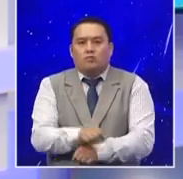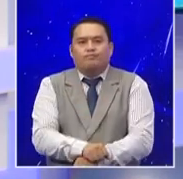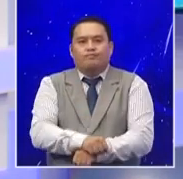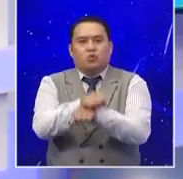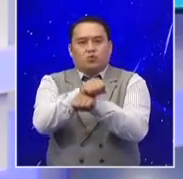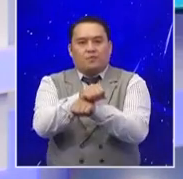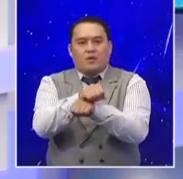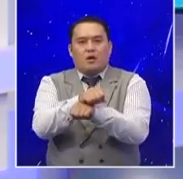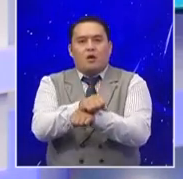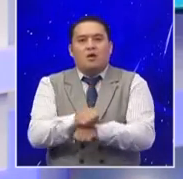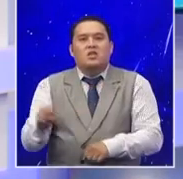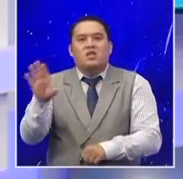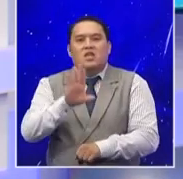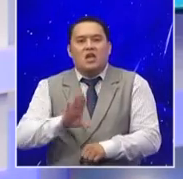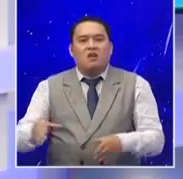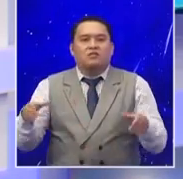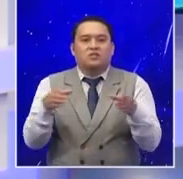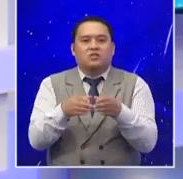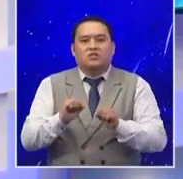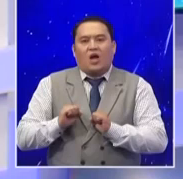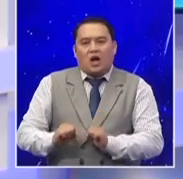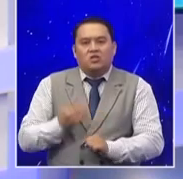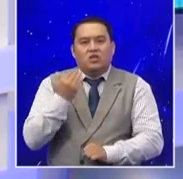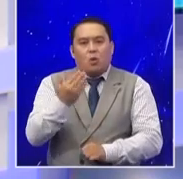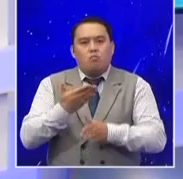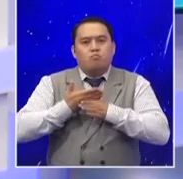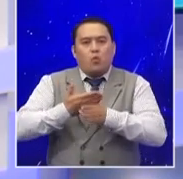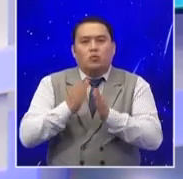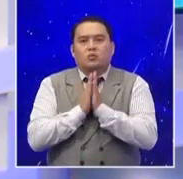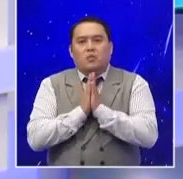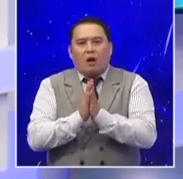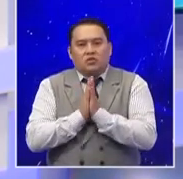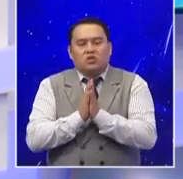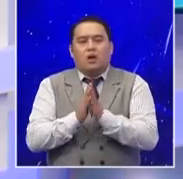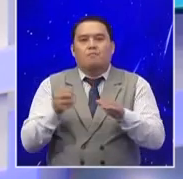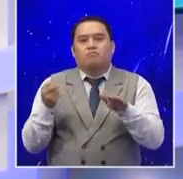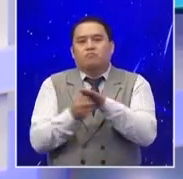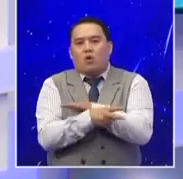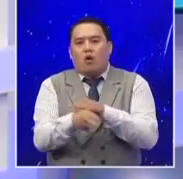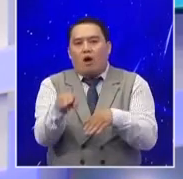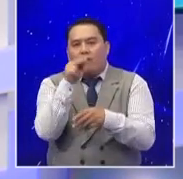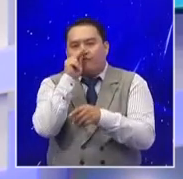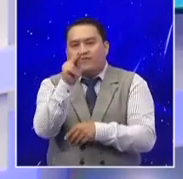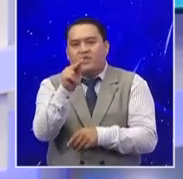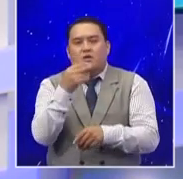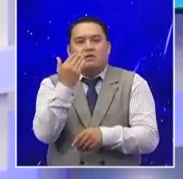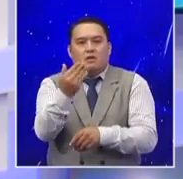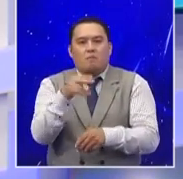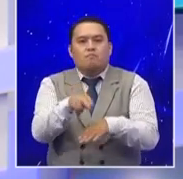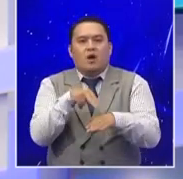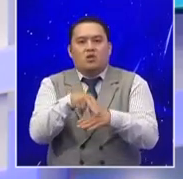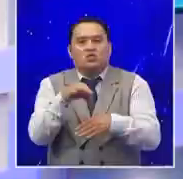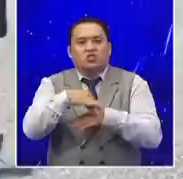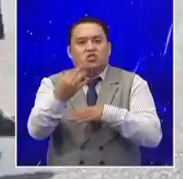протеста. Манифестанты призывали Евросоюз защитить их и оказать им помощь. Многие мигранты также обвинили полицию в жестоком обращении.